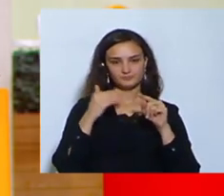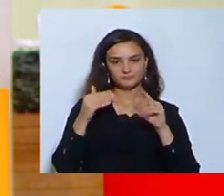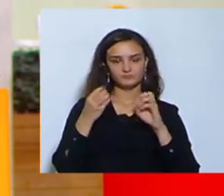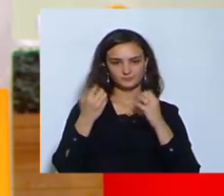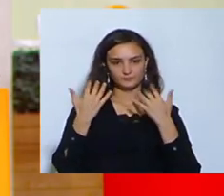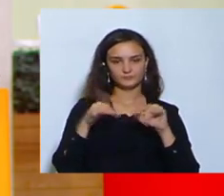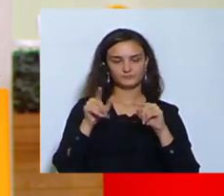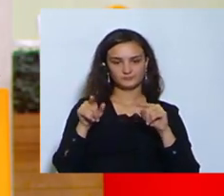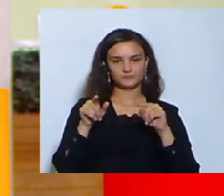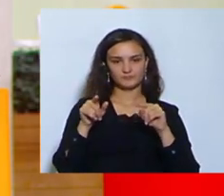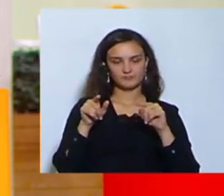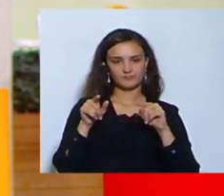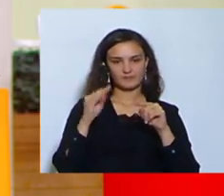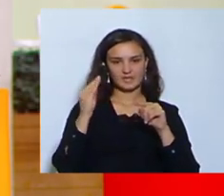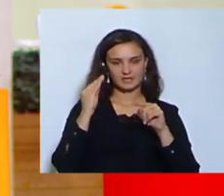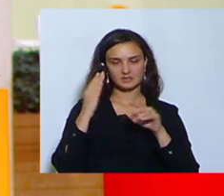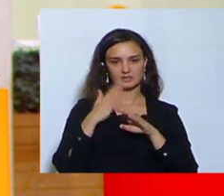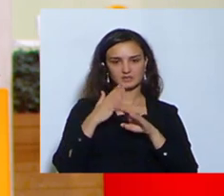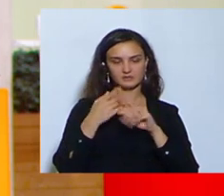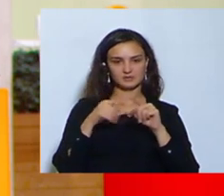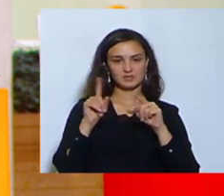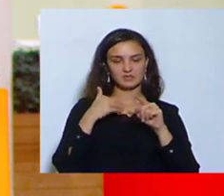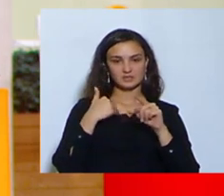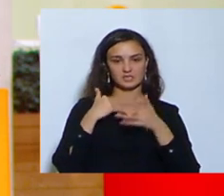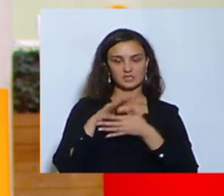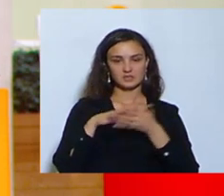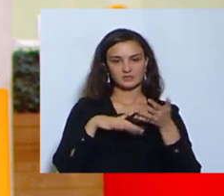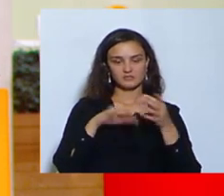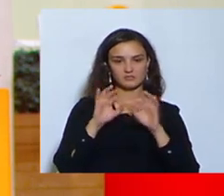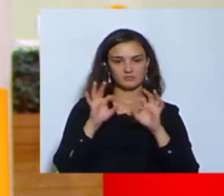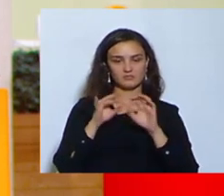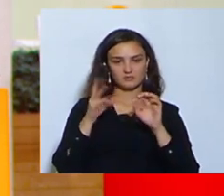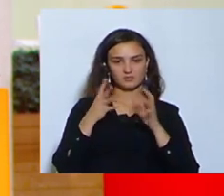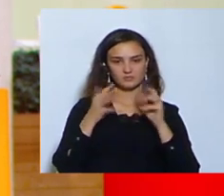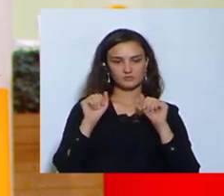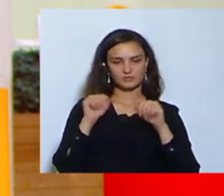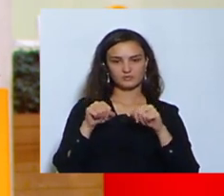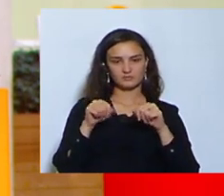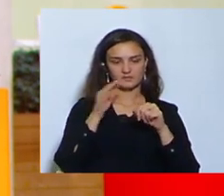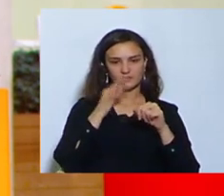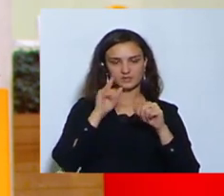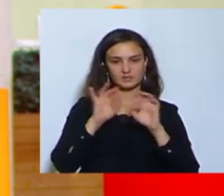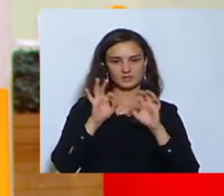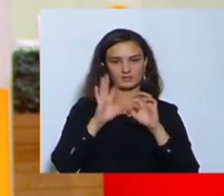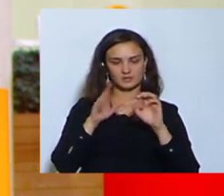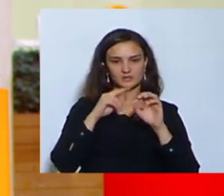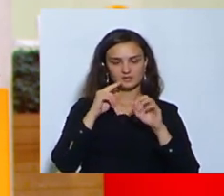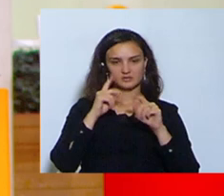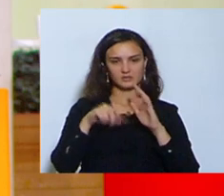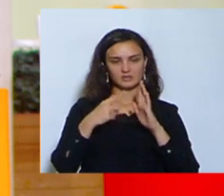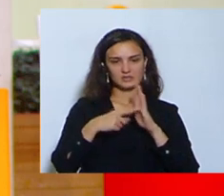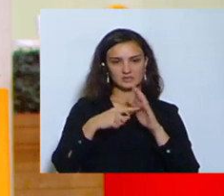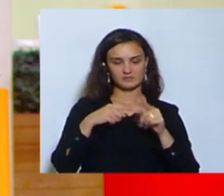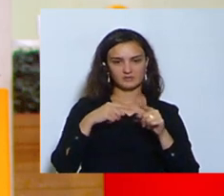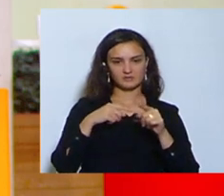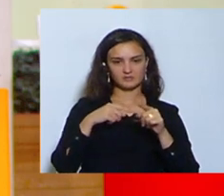უკვე მოგიმწიფდათ აზრი, რითიც გინდათ გააგრძელოთ საუბარი, მაგრამ თუ შეიძლება ვიდრე იტყვით, გაითვალისწინეთ კითხვა,